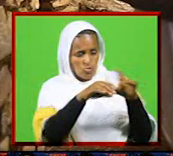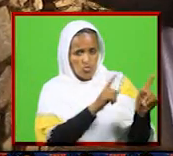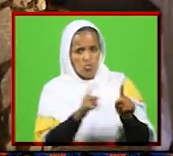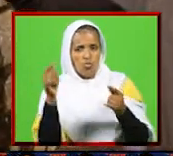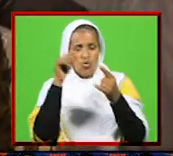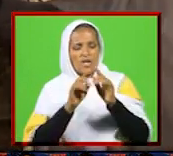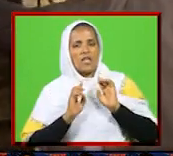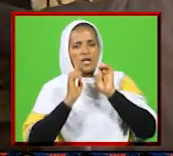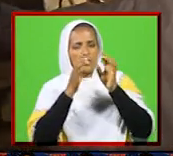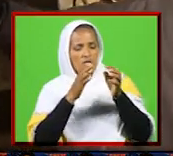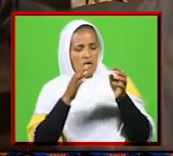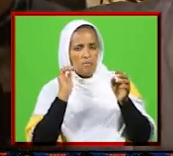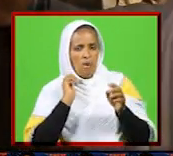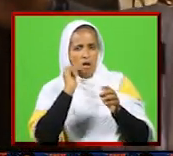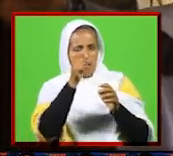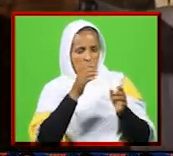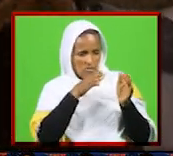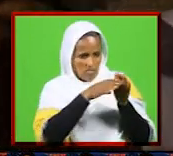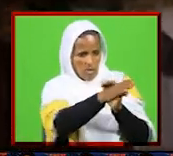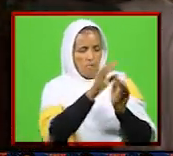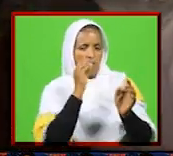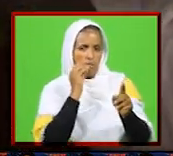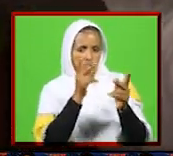ያው ወደ ቅኔ ማህሌት ነው የምንገባው።